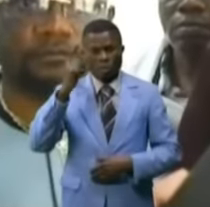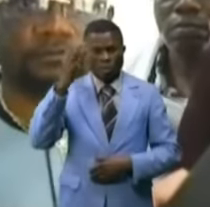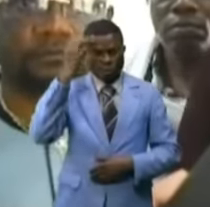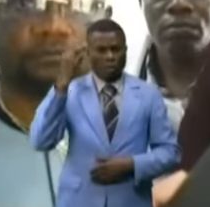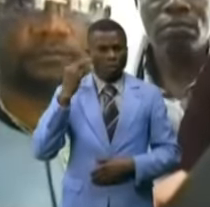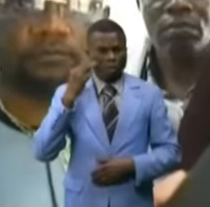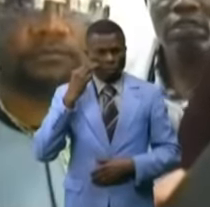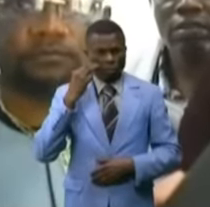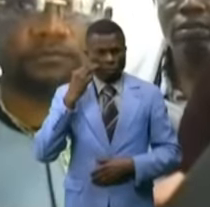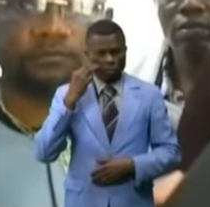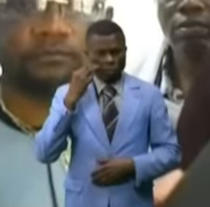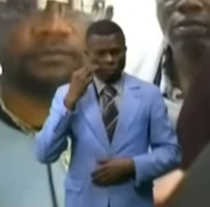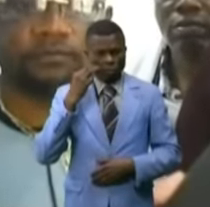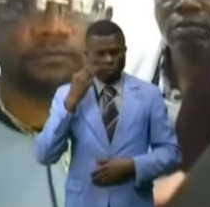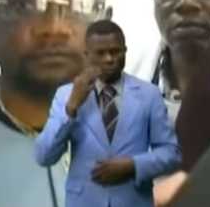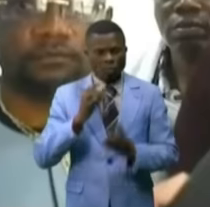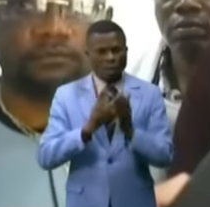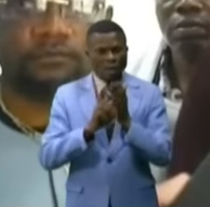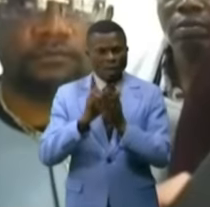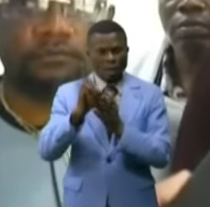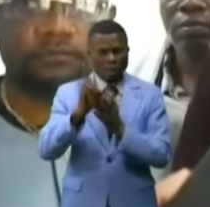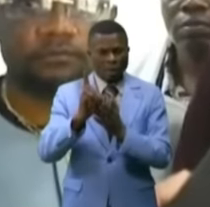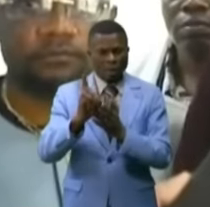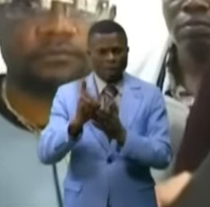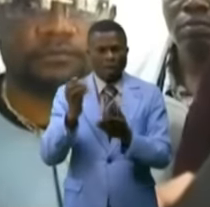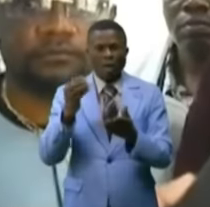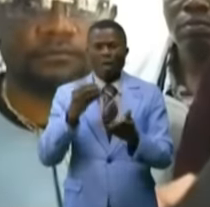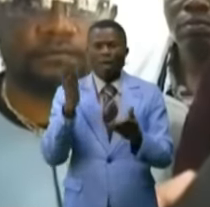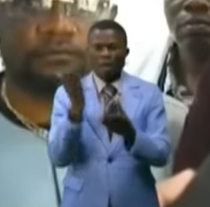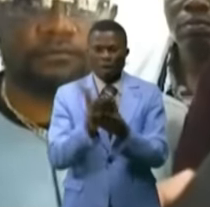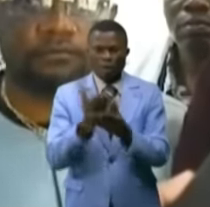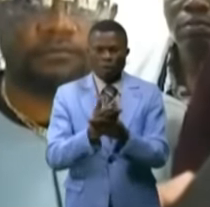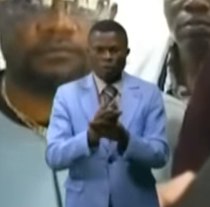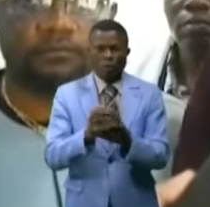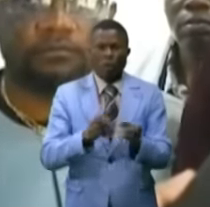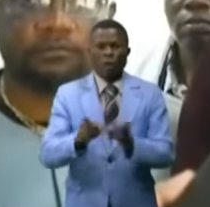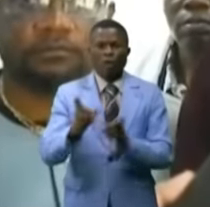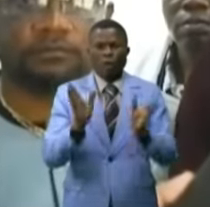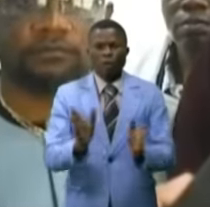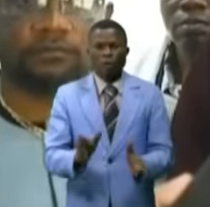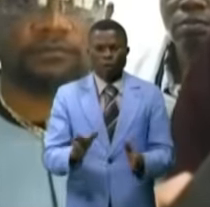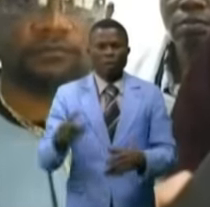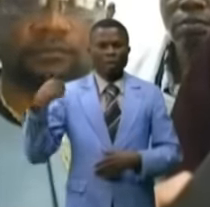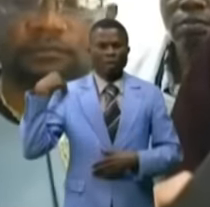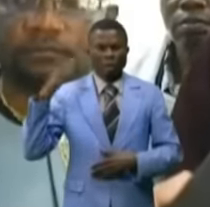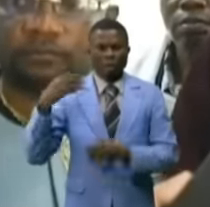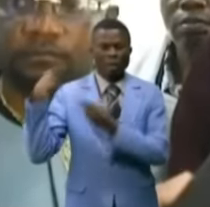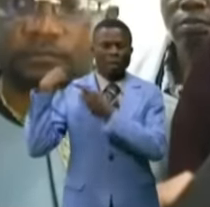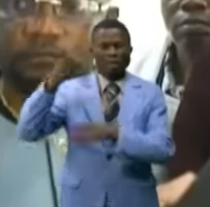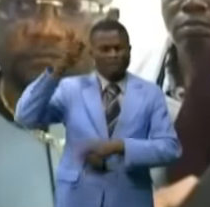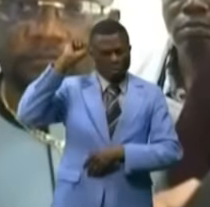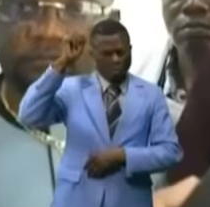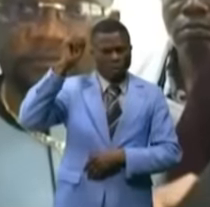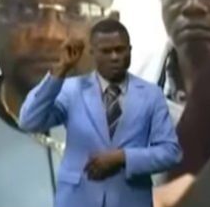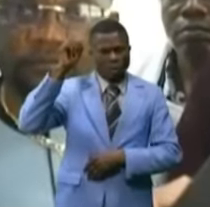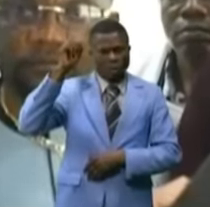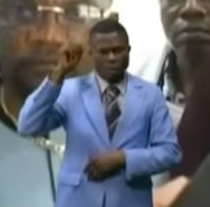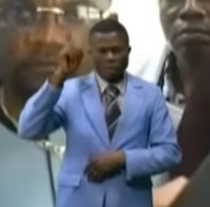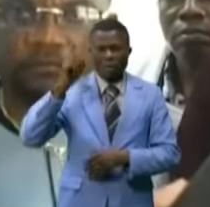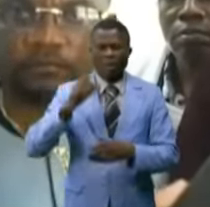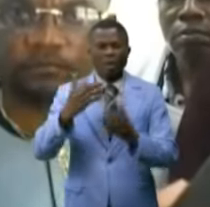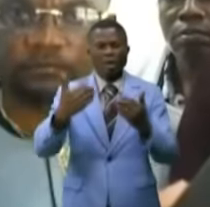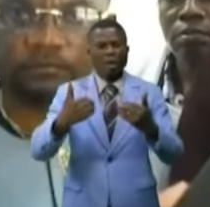a poussé les ordonnances des directeurs de l'administration publique, qui aussi, depuis des décennies, n'ont jamais